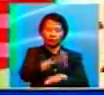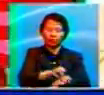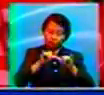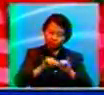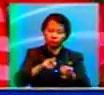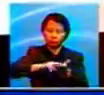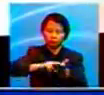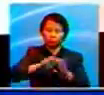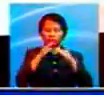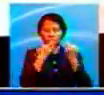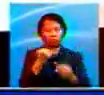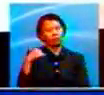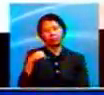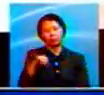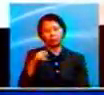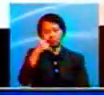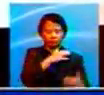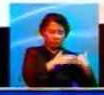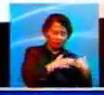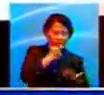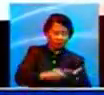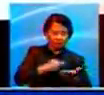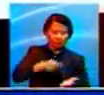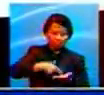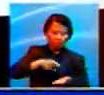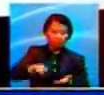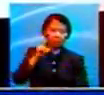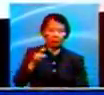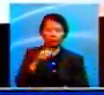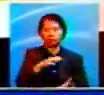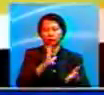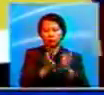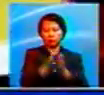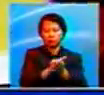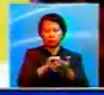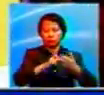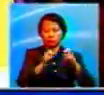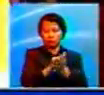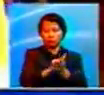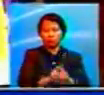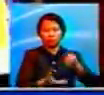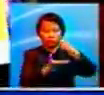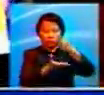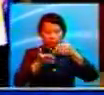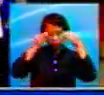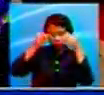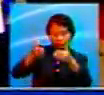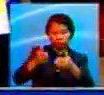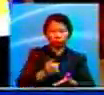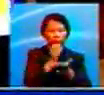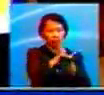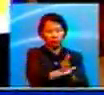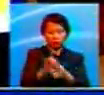meneruskan rawatan, keluarganya tidak mampu untuk menampung kos yang diperlukan. Serentak dengan masalah itu, tabung keprihatinan